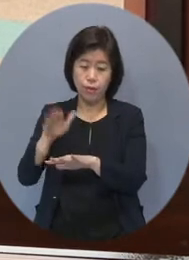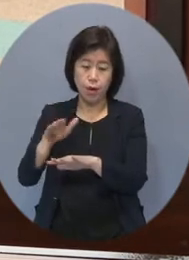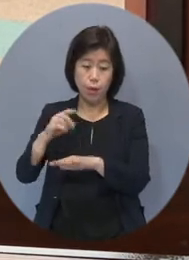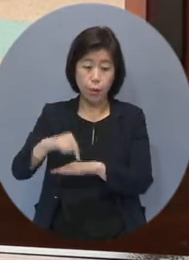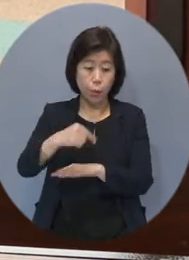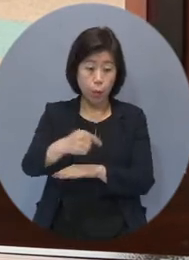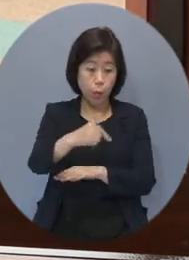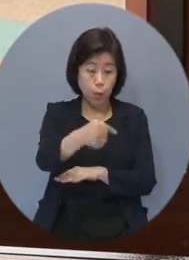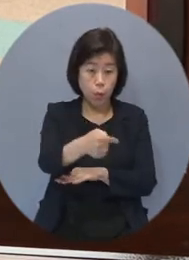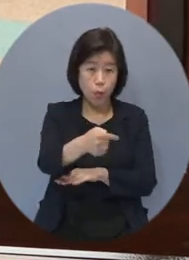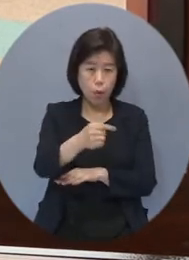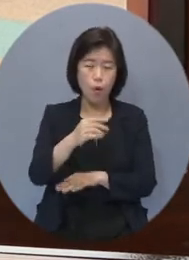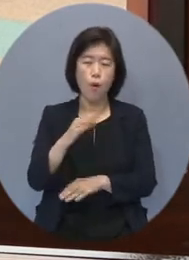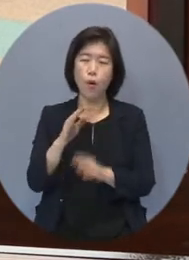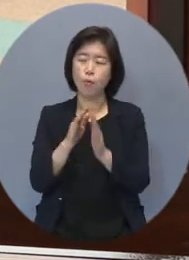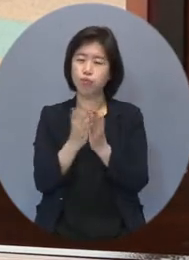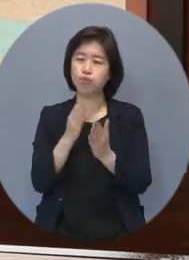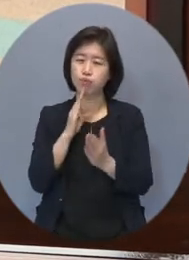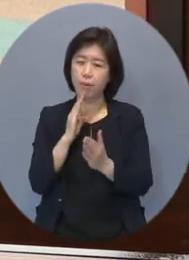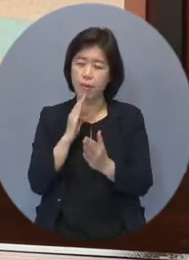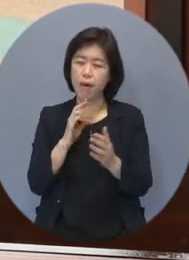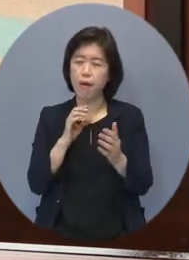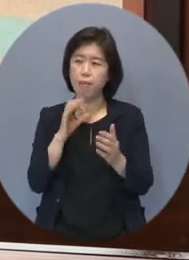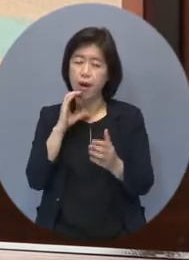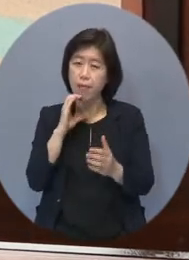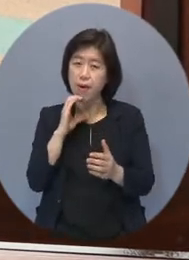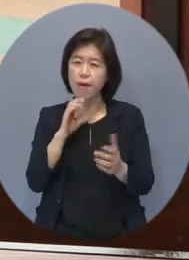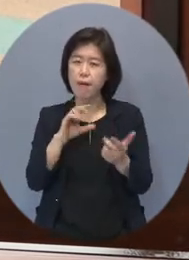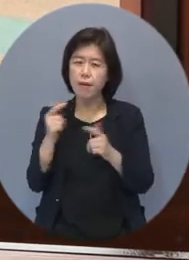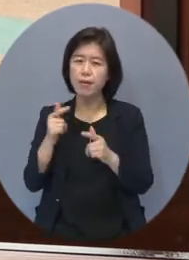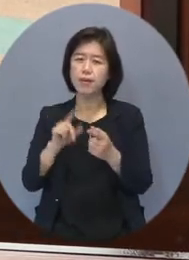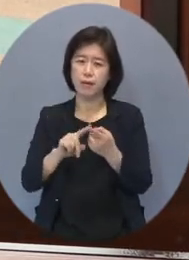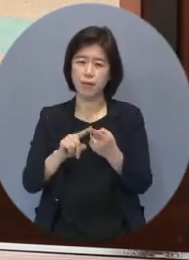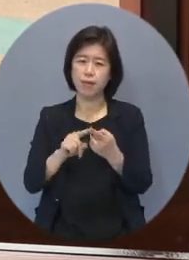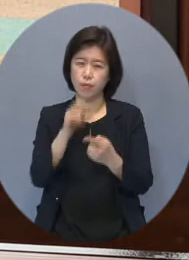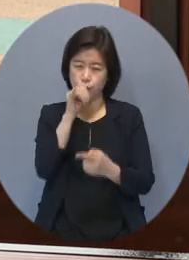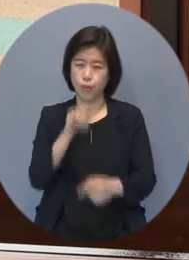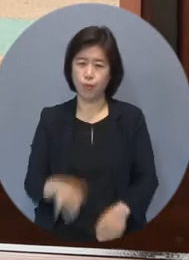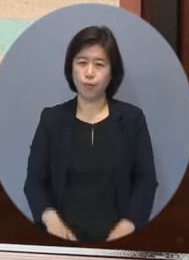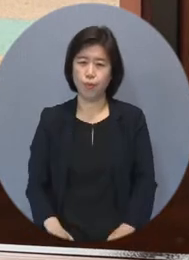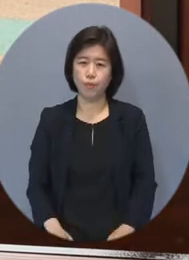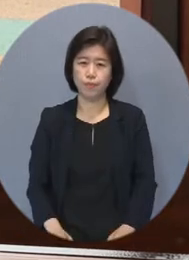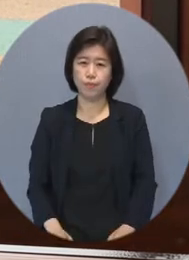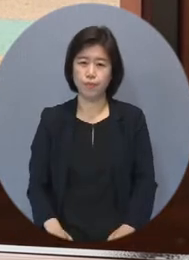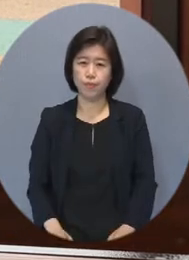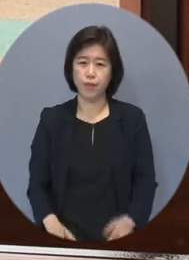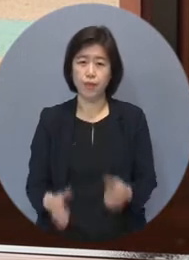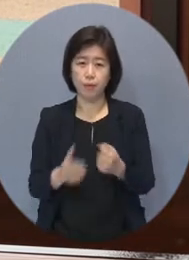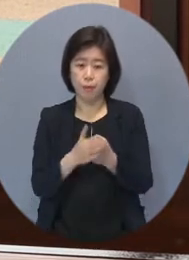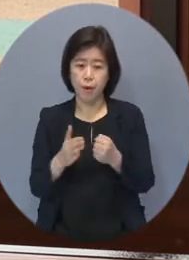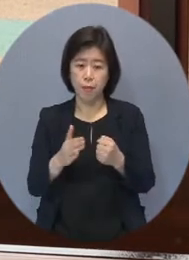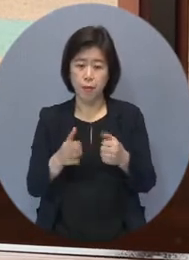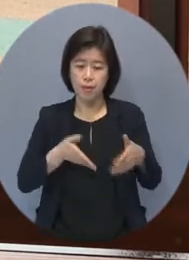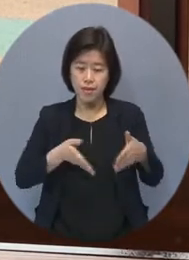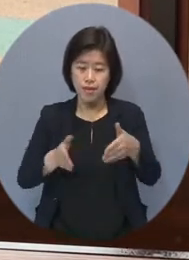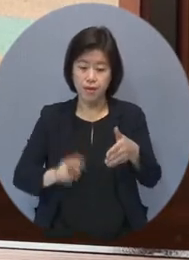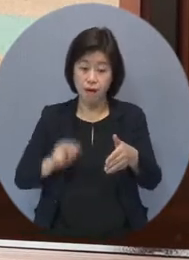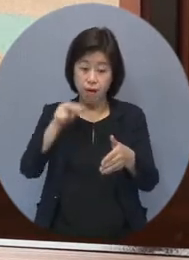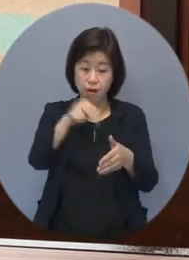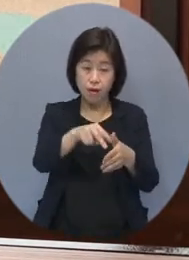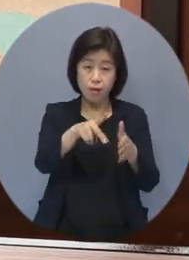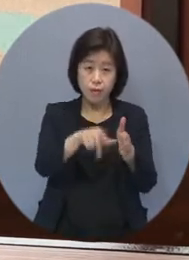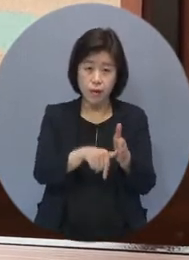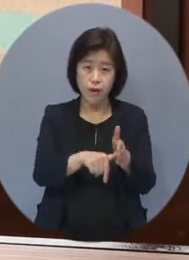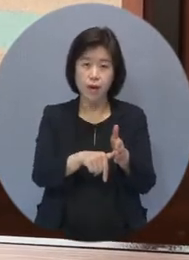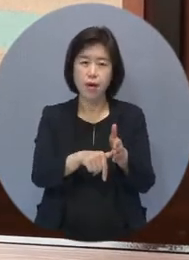그곳이 현장에서 직접 표시가 되어 있지 않다 보니까 북카페 들어가는 곳이라든가 아니면 이제 뭐 건널목이라든가 이런 것들이